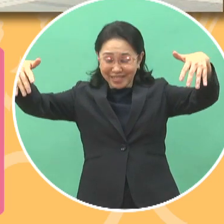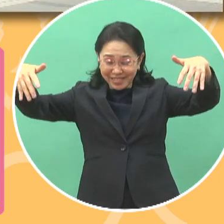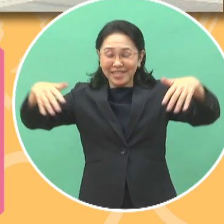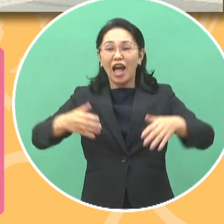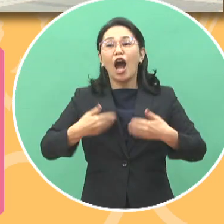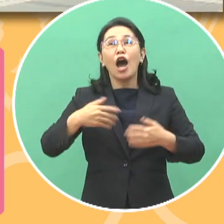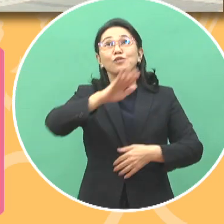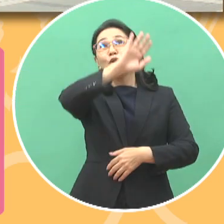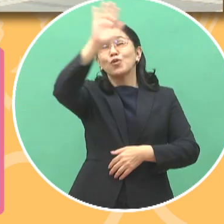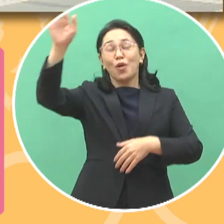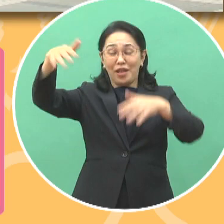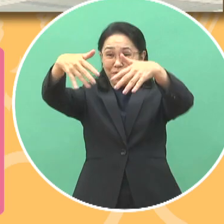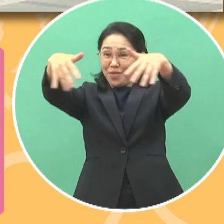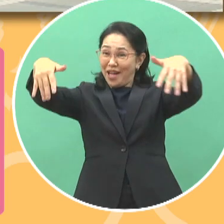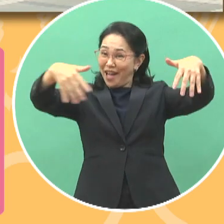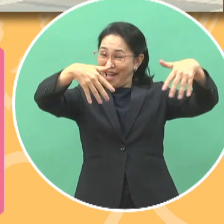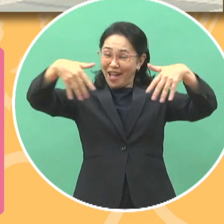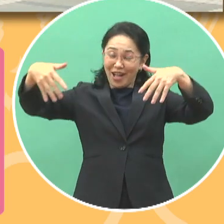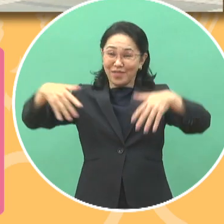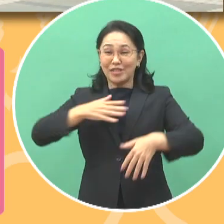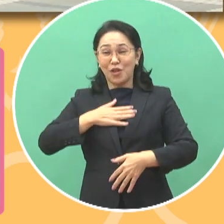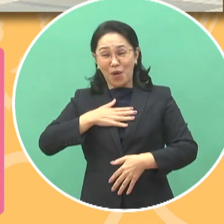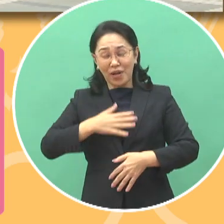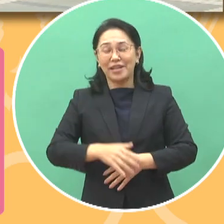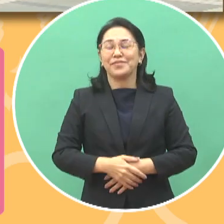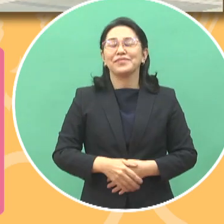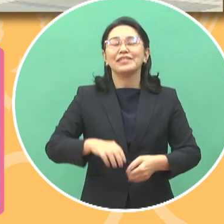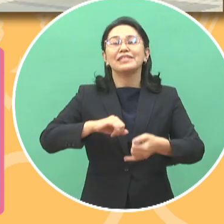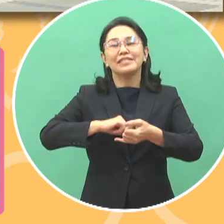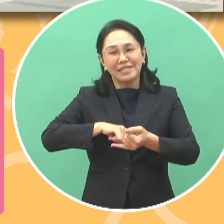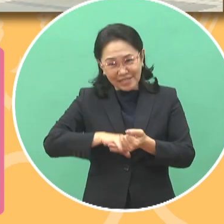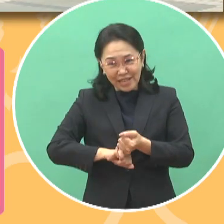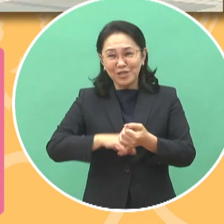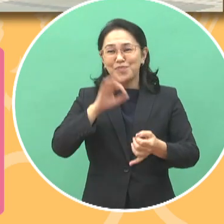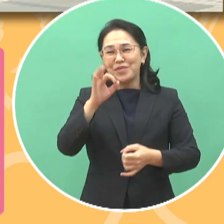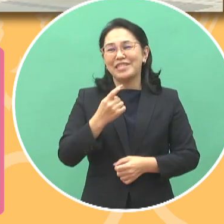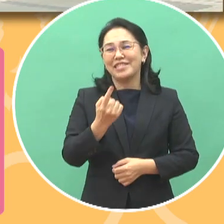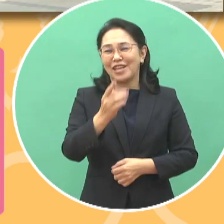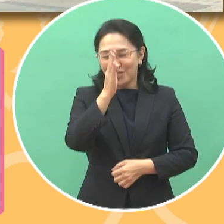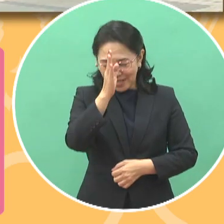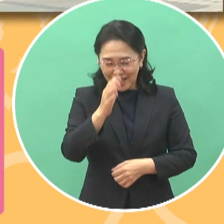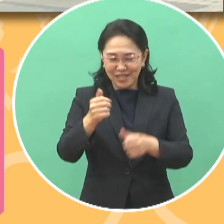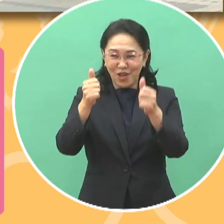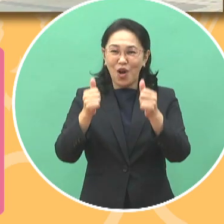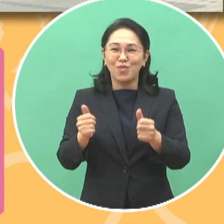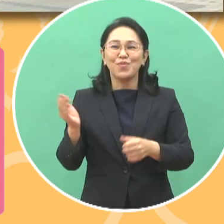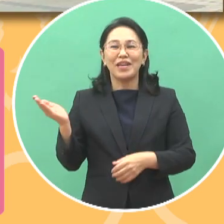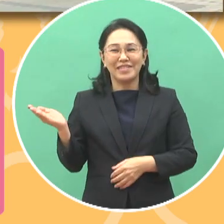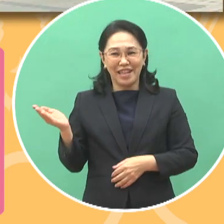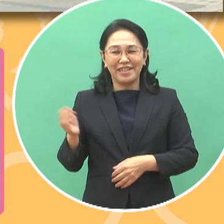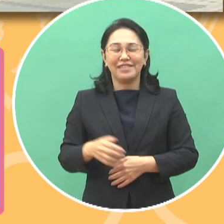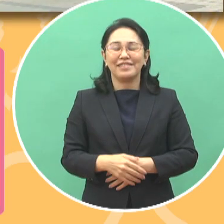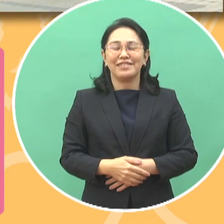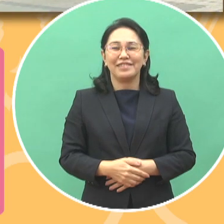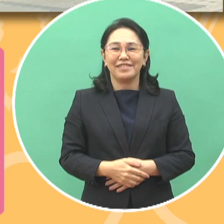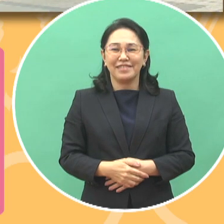に春の青空を泳ぐ姿は壮観。ぜひ見に来てください。詳しくはホームページで。